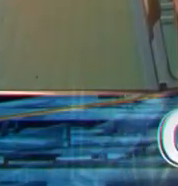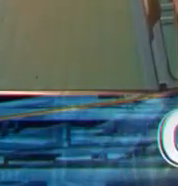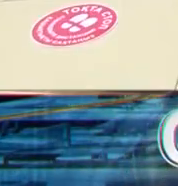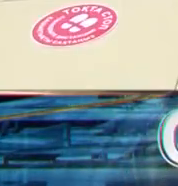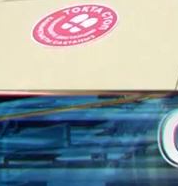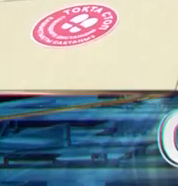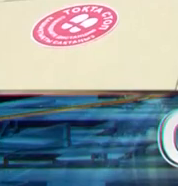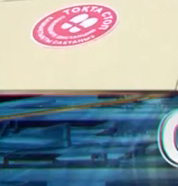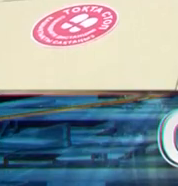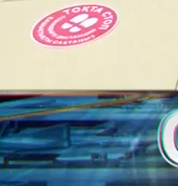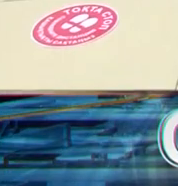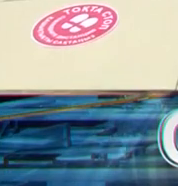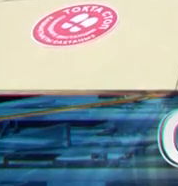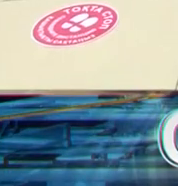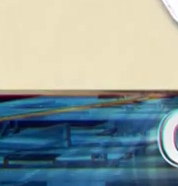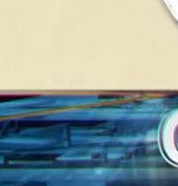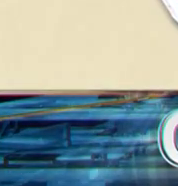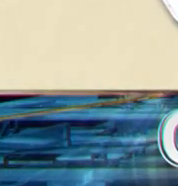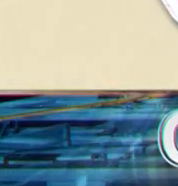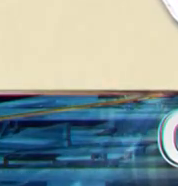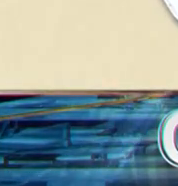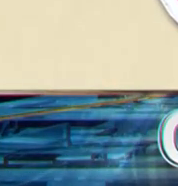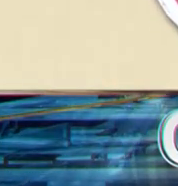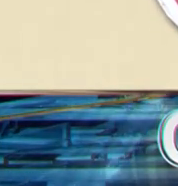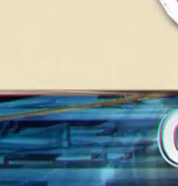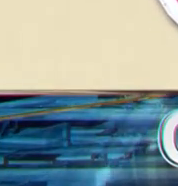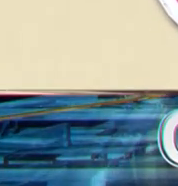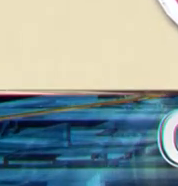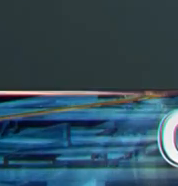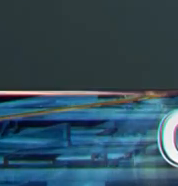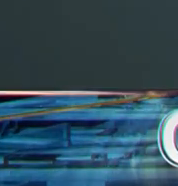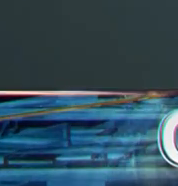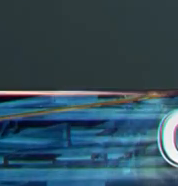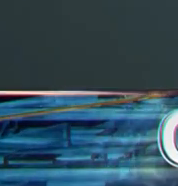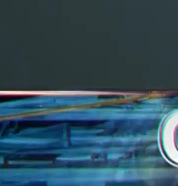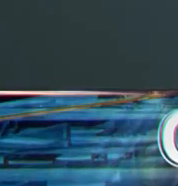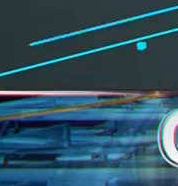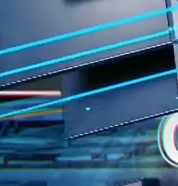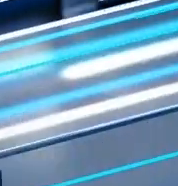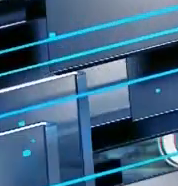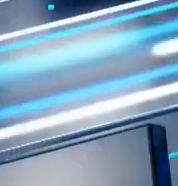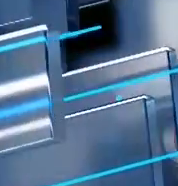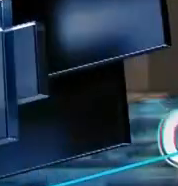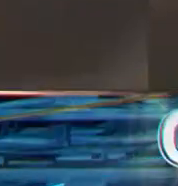Готовность номер один. Избирательные участки Алматинской области полностью готовы к предстоящим выборам.